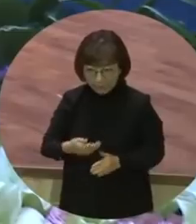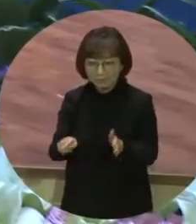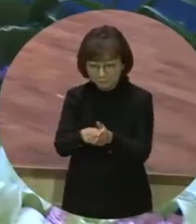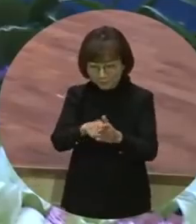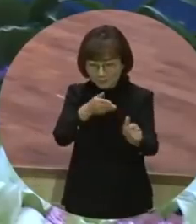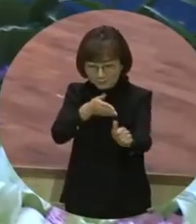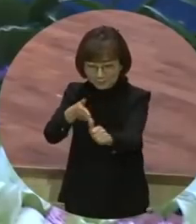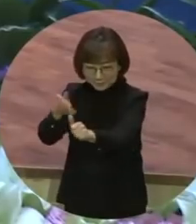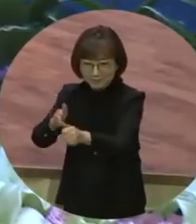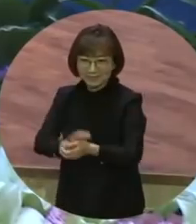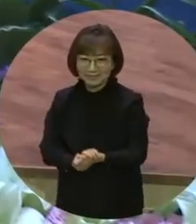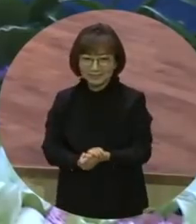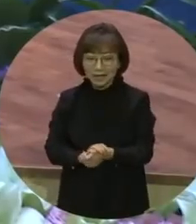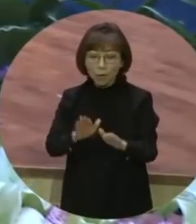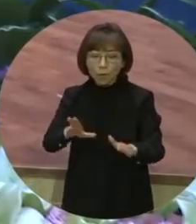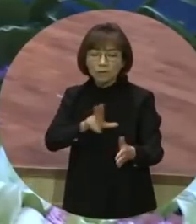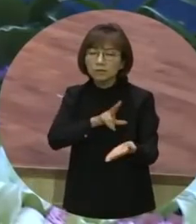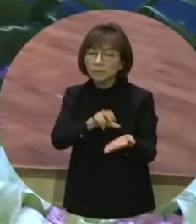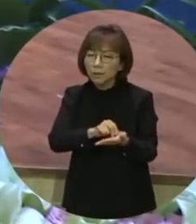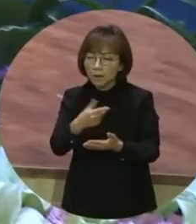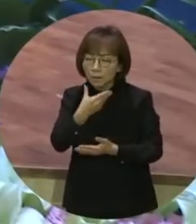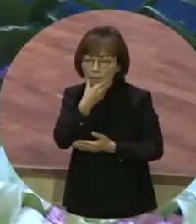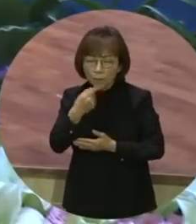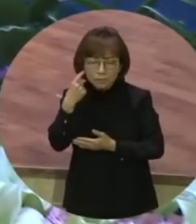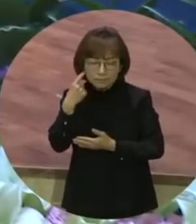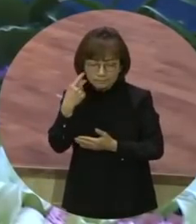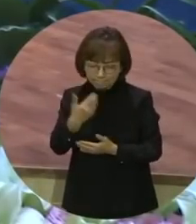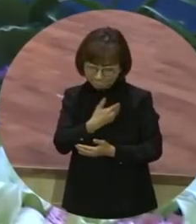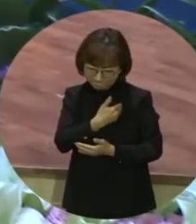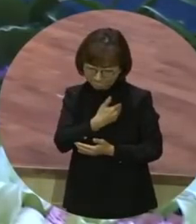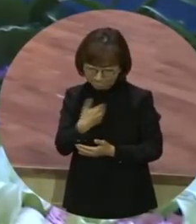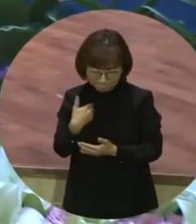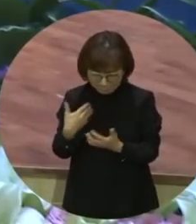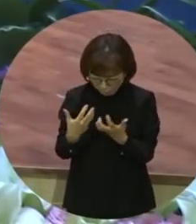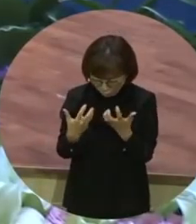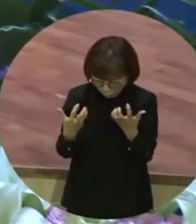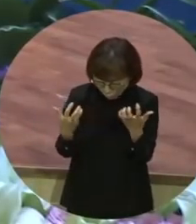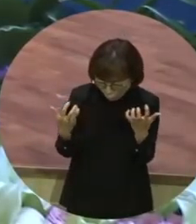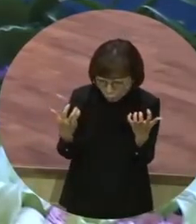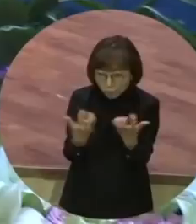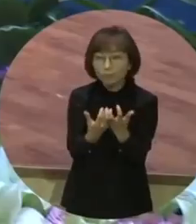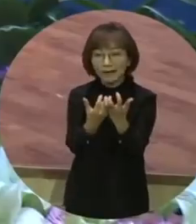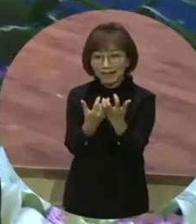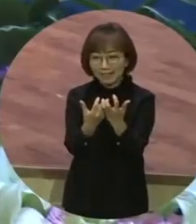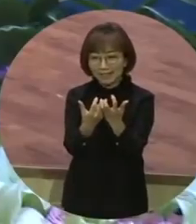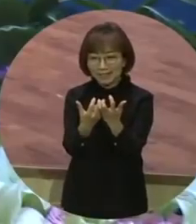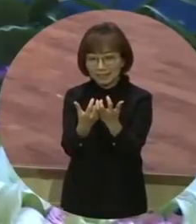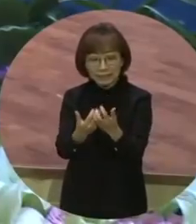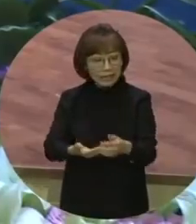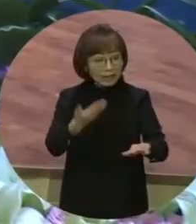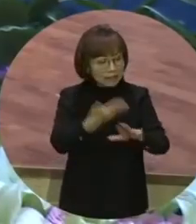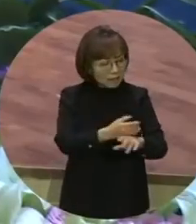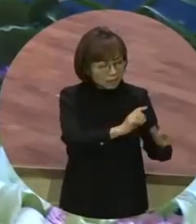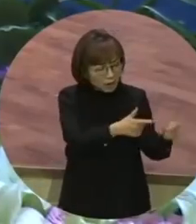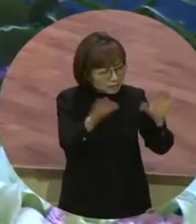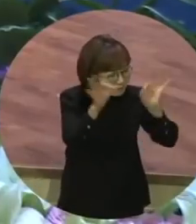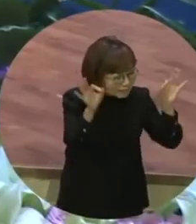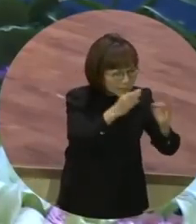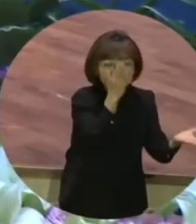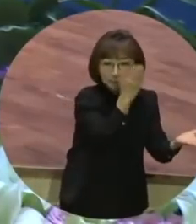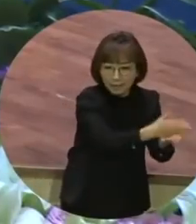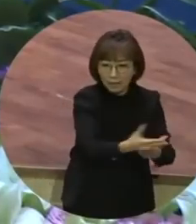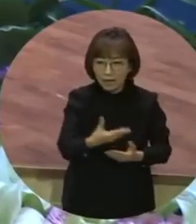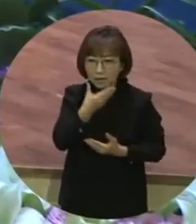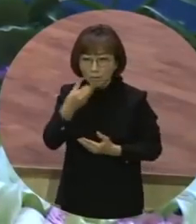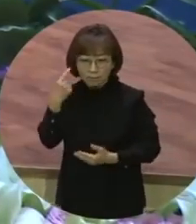오늘 제목이 복음 충만입니다. 우리는 정말 다른 것이 아닌 복음으로만